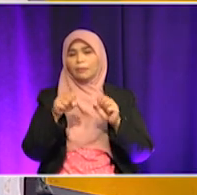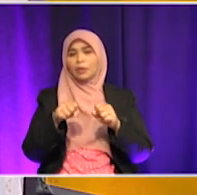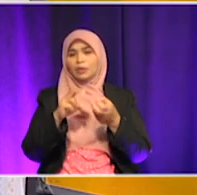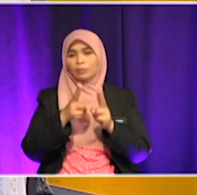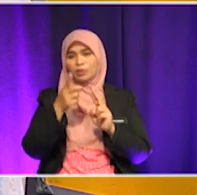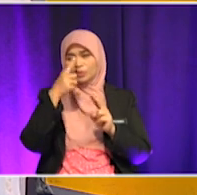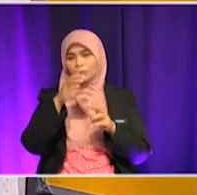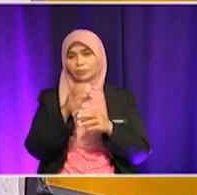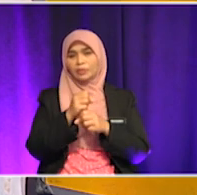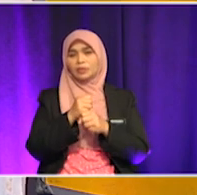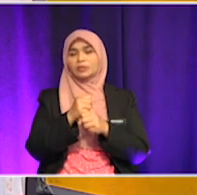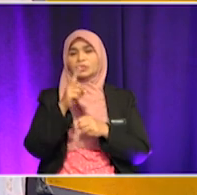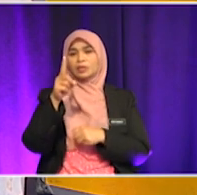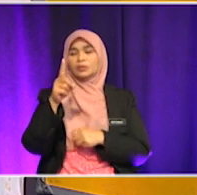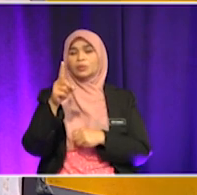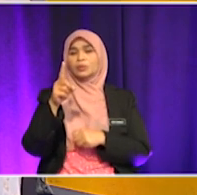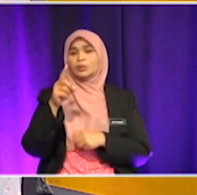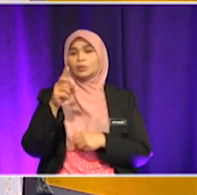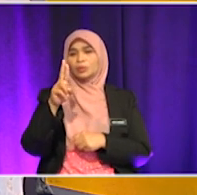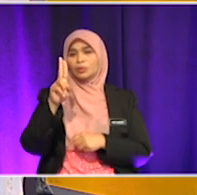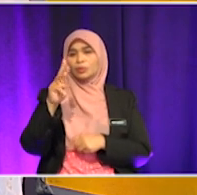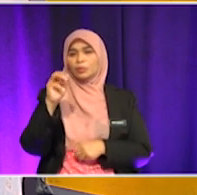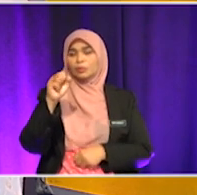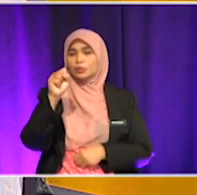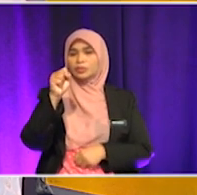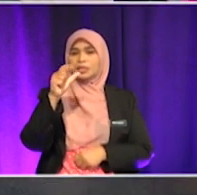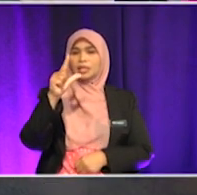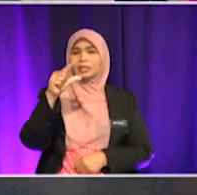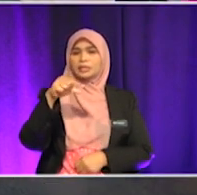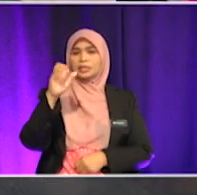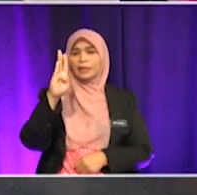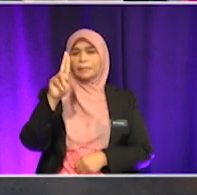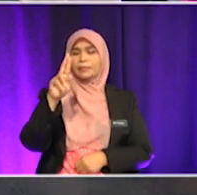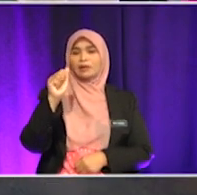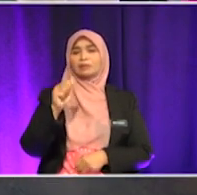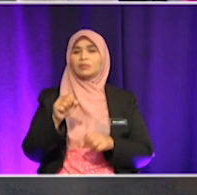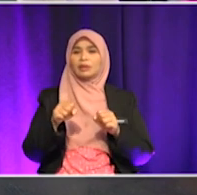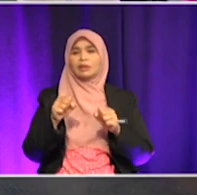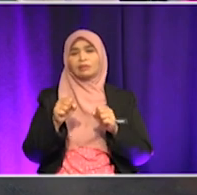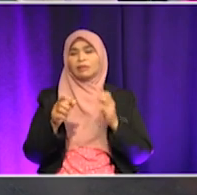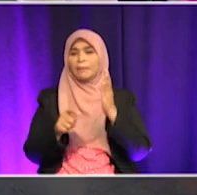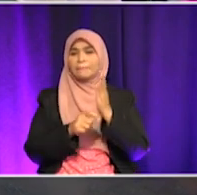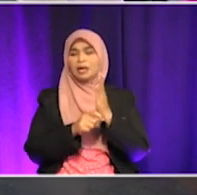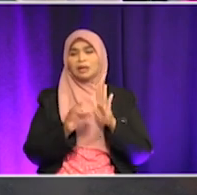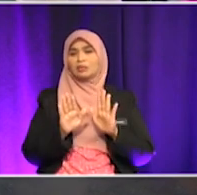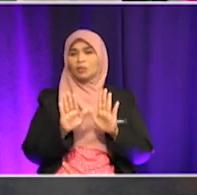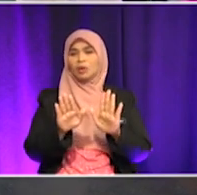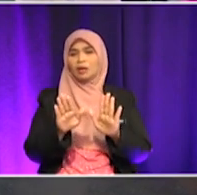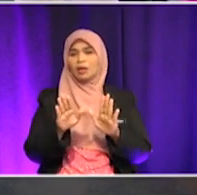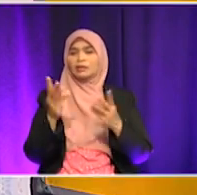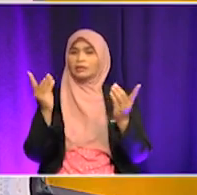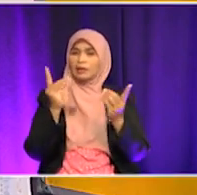satu rumus algebra. Ah, faham. Contohnya kita boleh buat operasi tambah, tolak, darab dan juga bahagi. Ya, ataupun kita